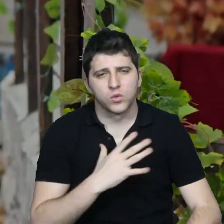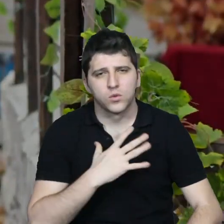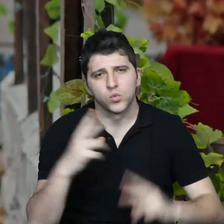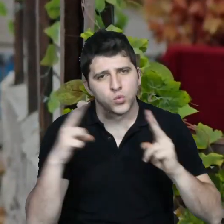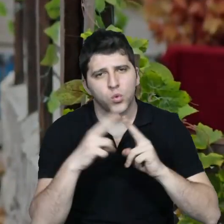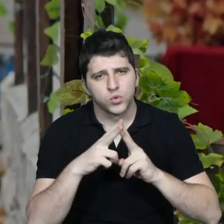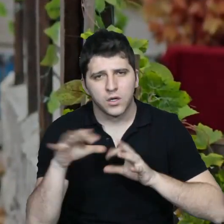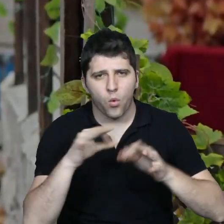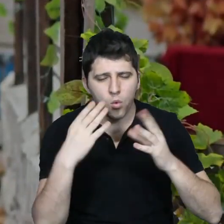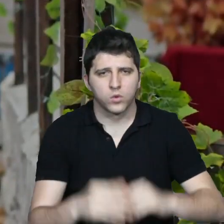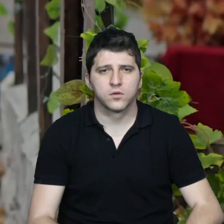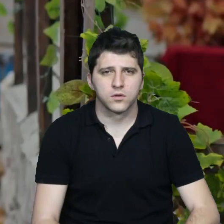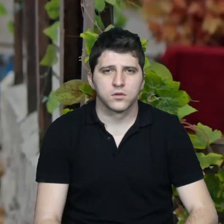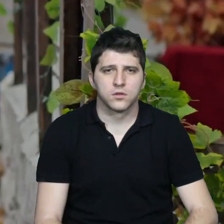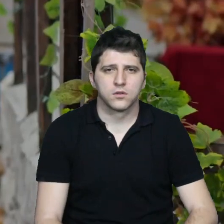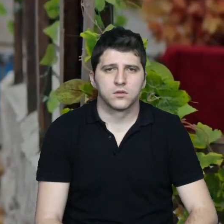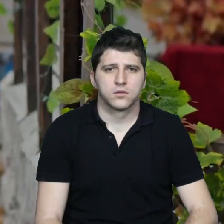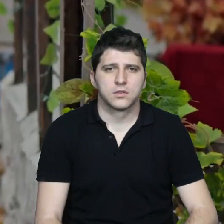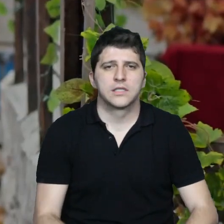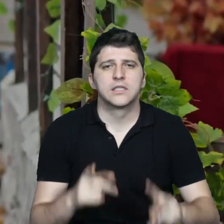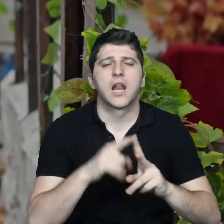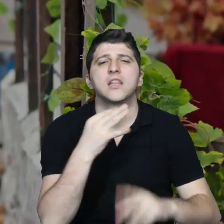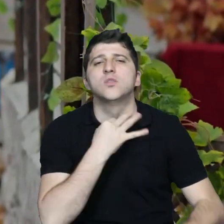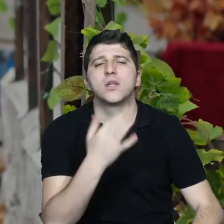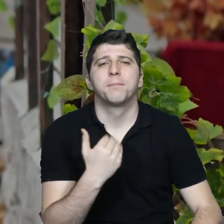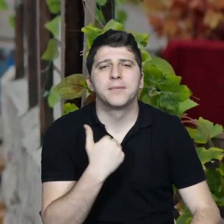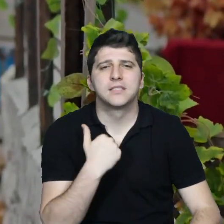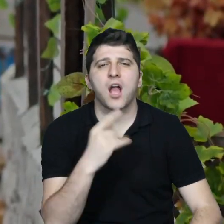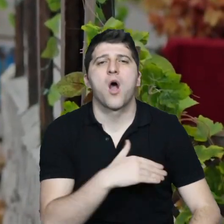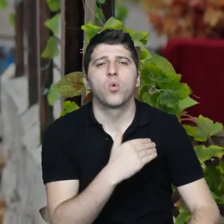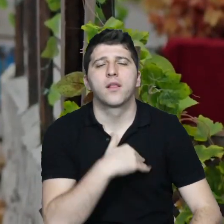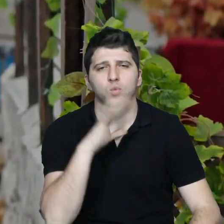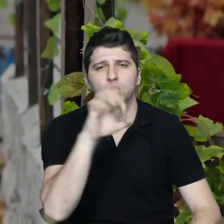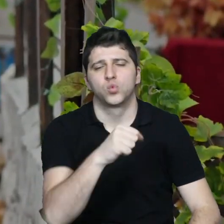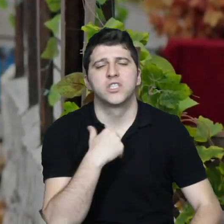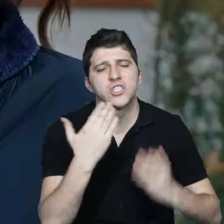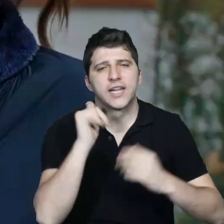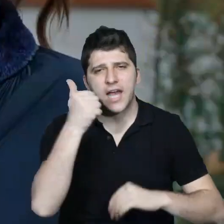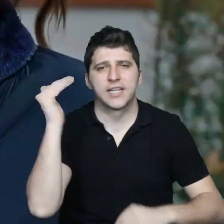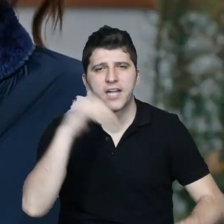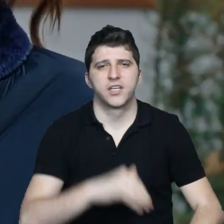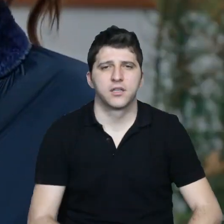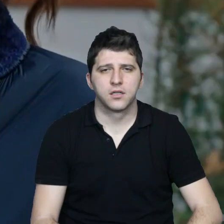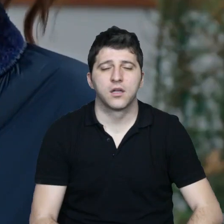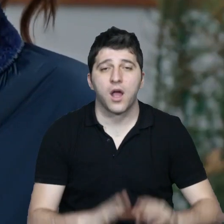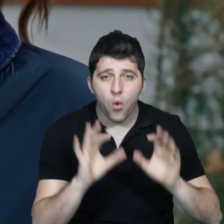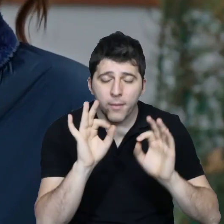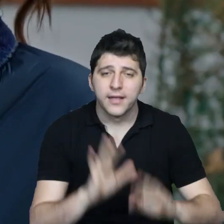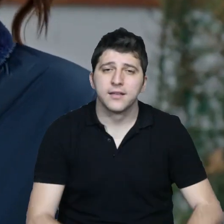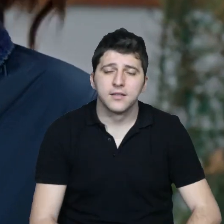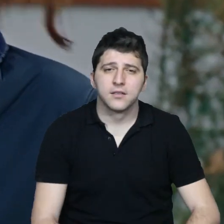bir görüşme ayarlayalım ha? Nalan teşekkür ederim. Biz bir avukat ayarladık inşallah. Yarın gelecek. Ha, öyle